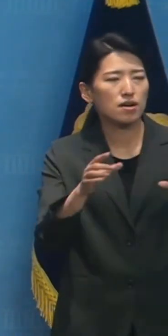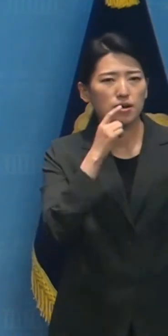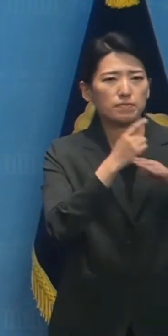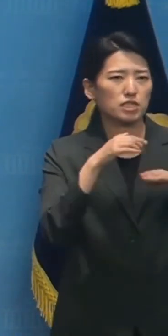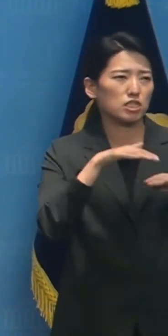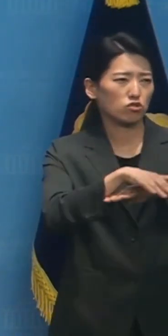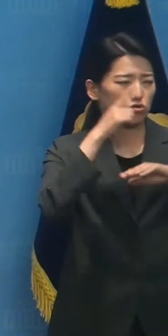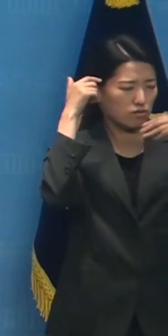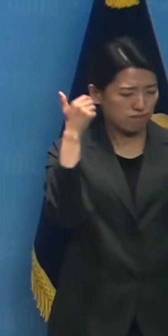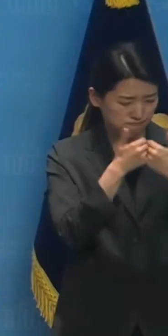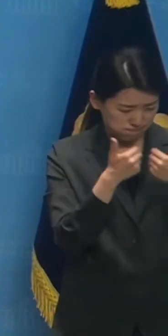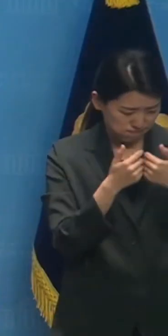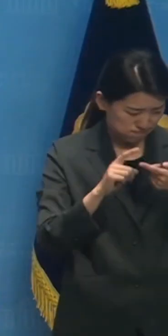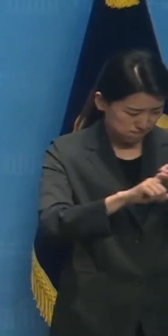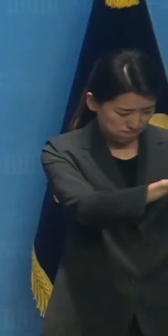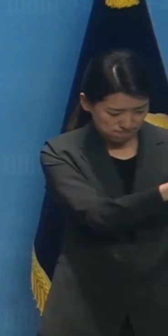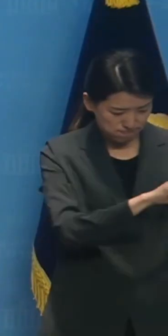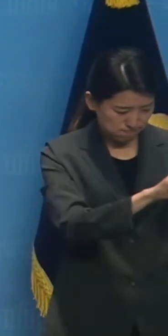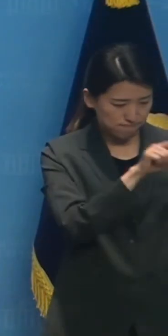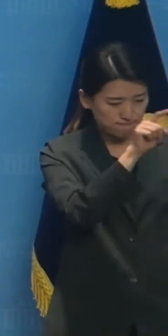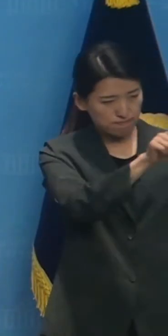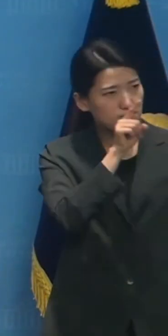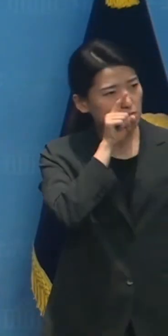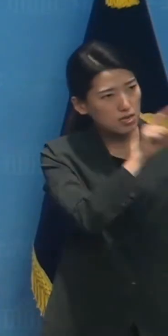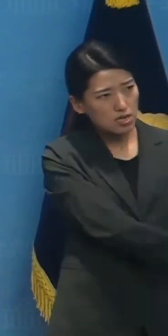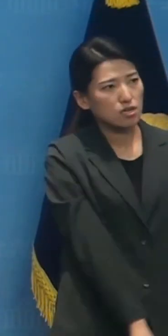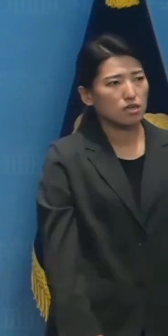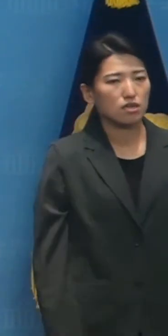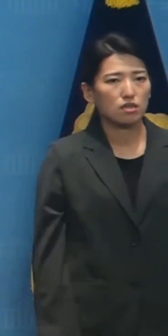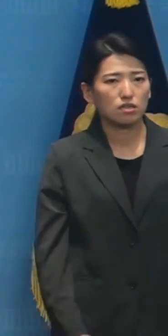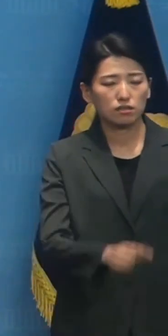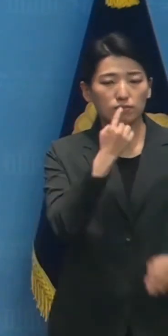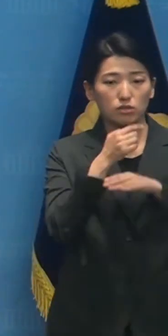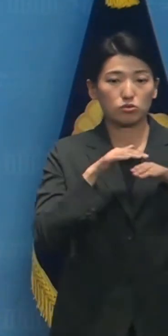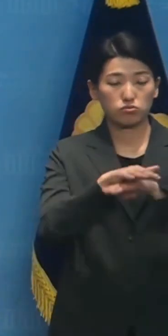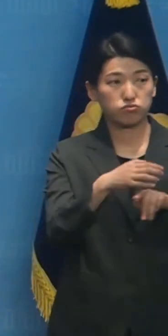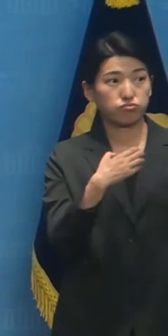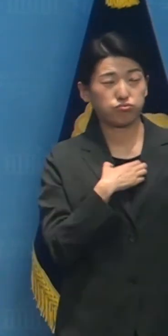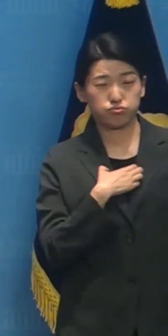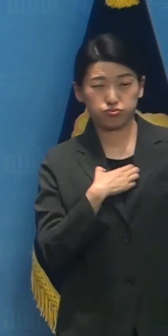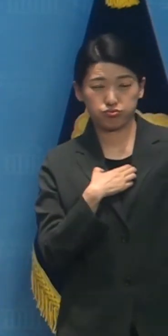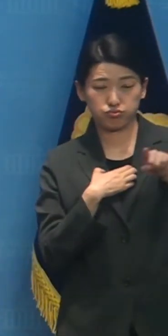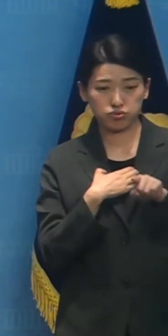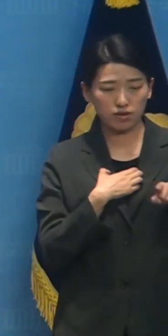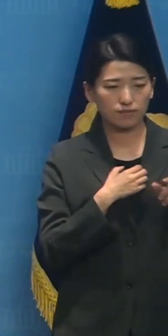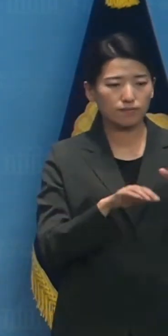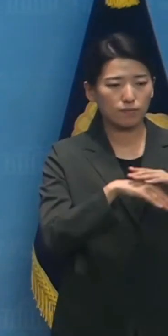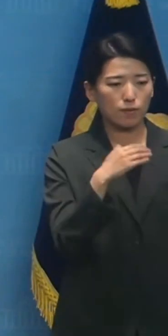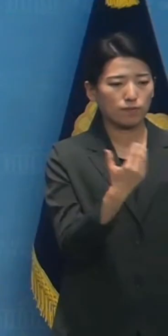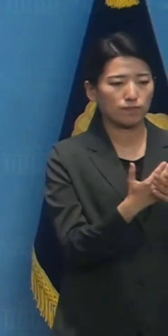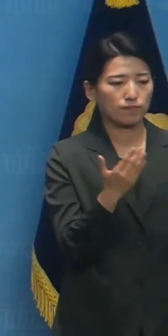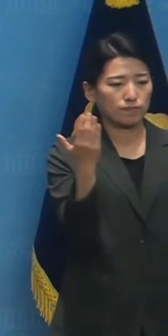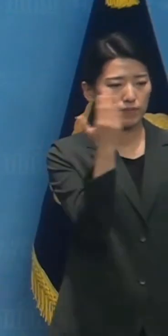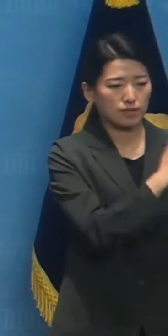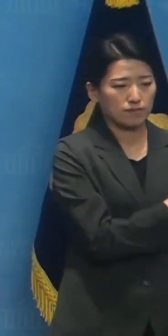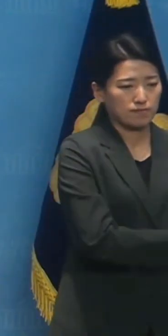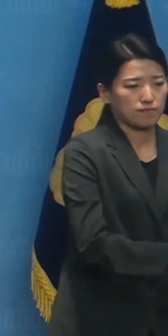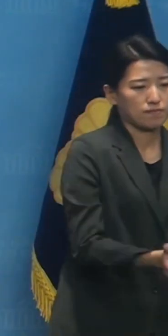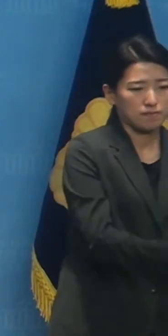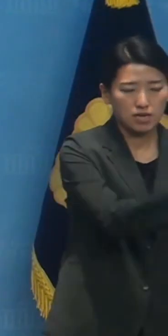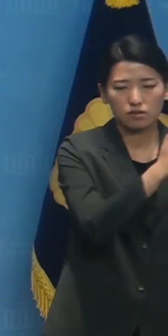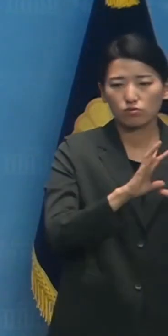반민주적 카르텔에 불과합니다. 민주주의를 위협하는 모든 세력과의 결별을 선언하고 국민